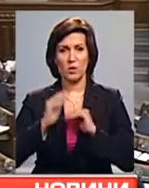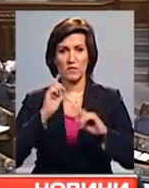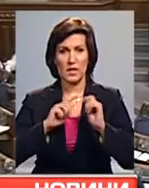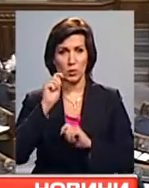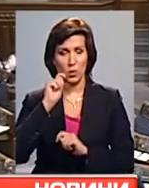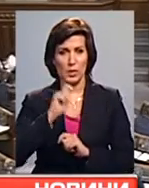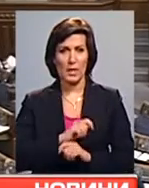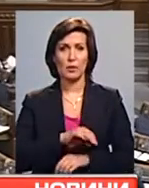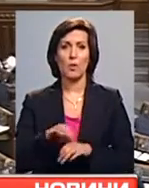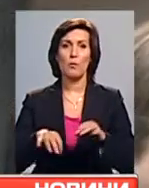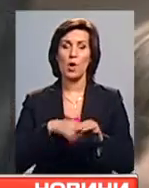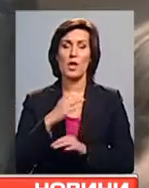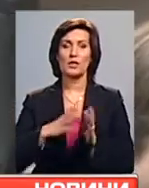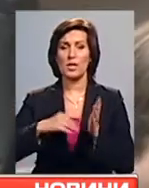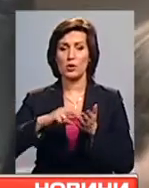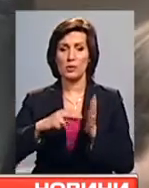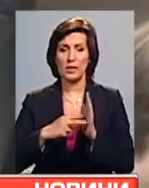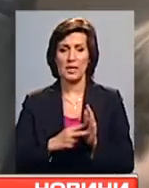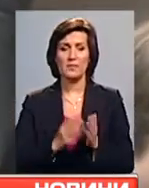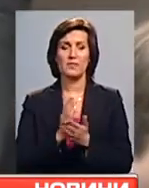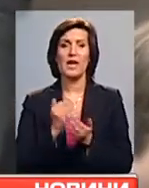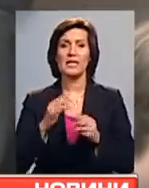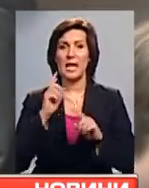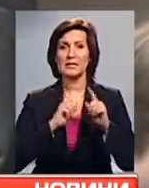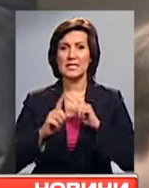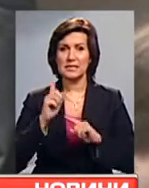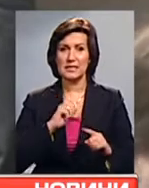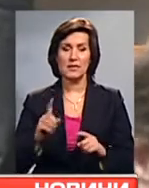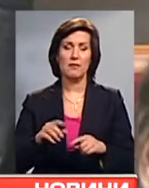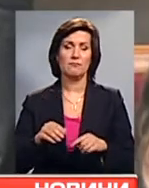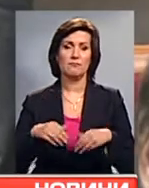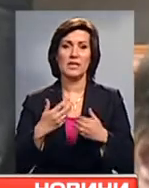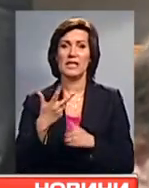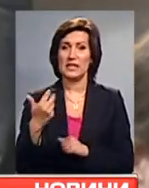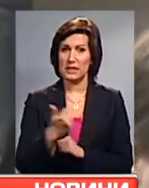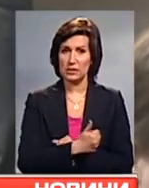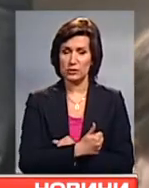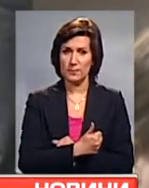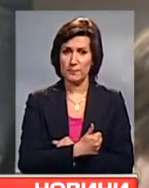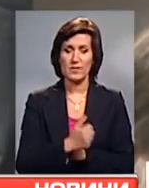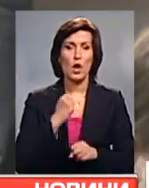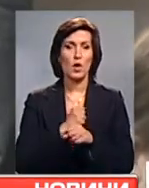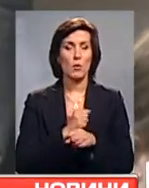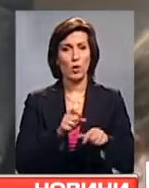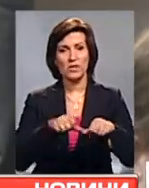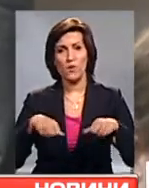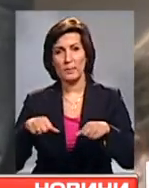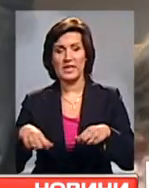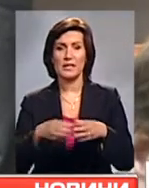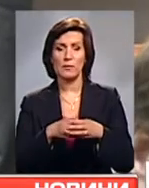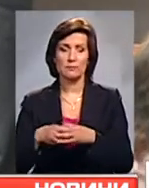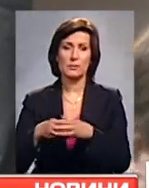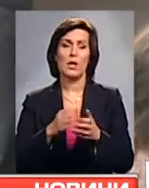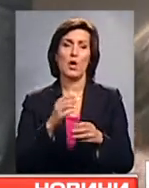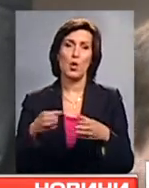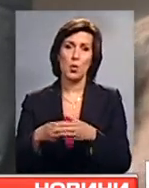Ради України проектом календарного плану відводяться для пленарних засідань Верховної Ради 3 тижні, роботи в комітетах, комісіях,